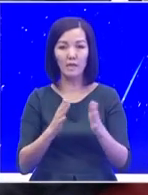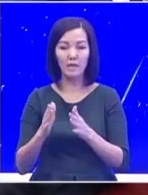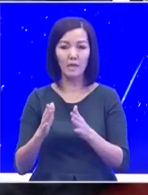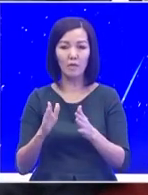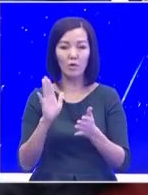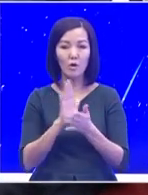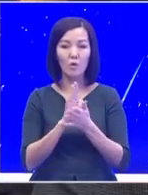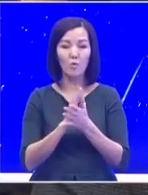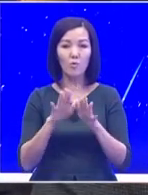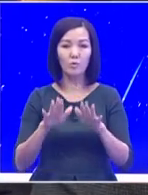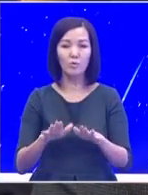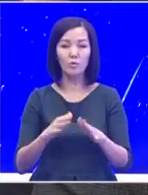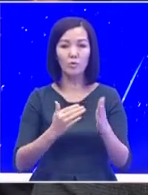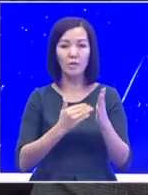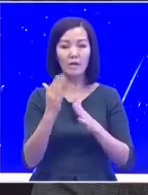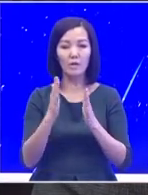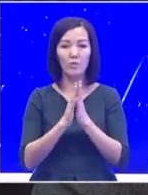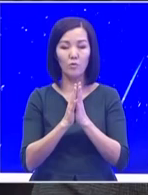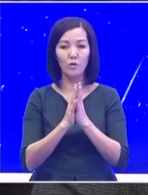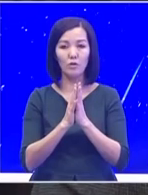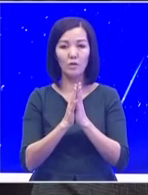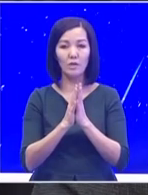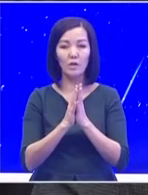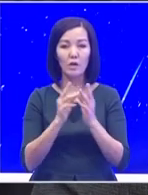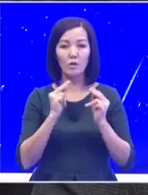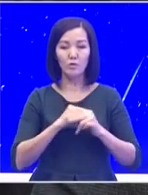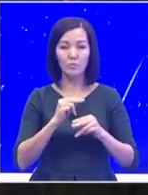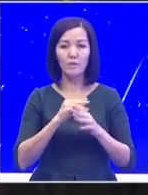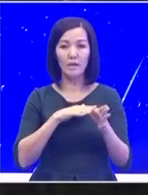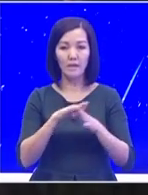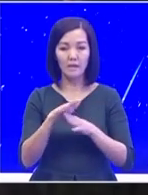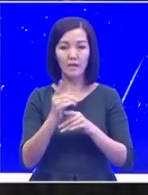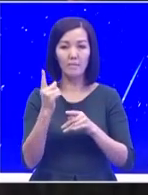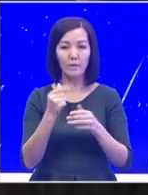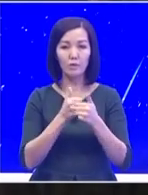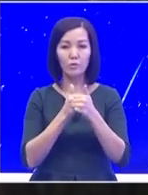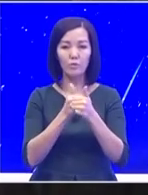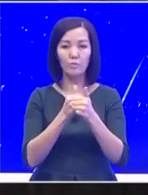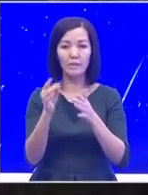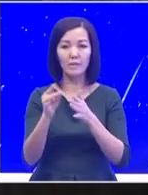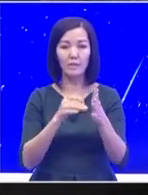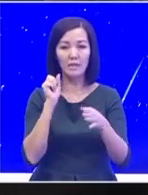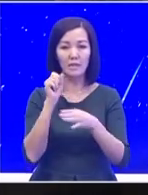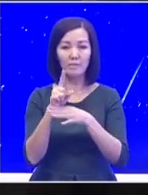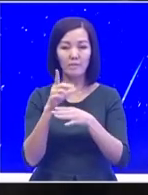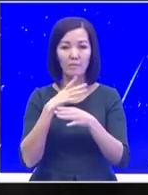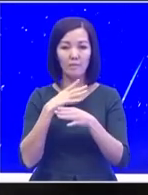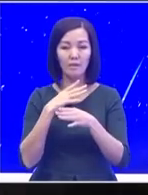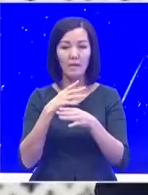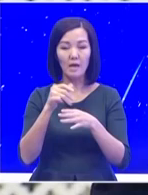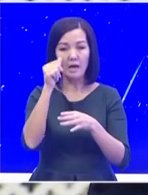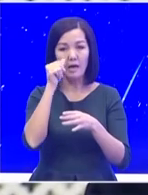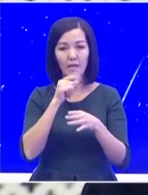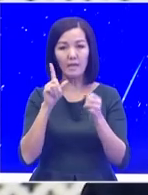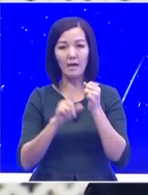қоқыс полигоны мен жоғарыда айтқан өтініштері бойынша жұмыстар жасалады. Бірінші орынбасарына жедел тапсырма берді, айдың аяғына